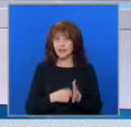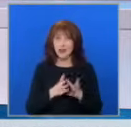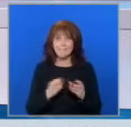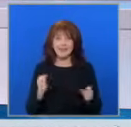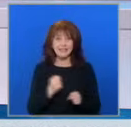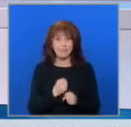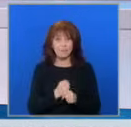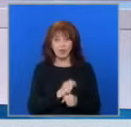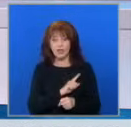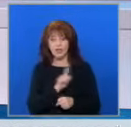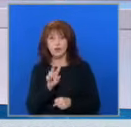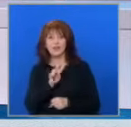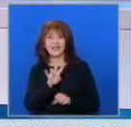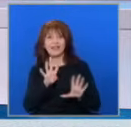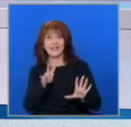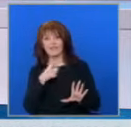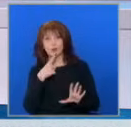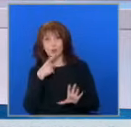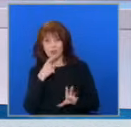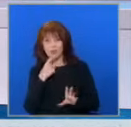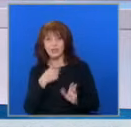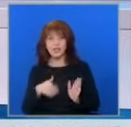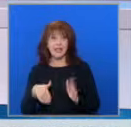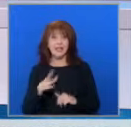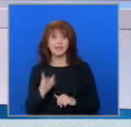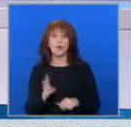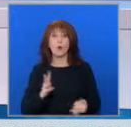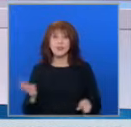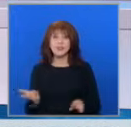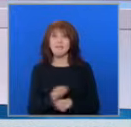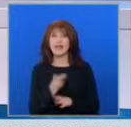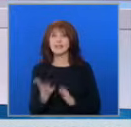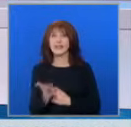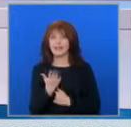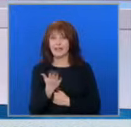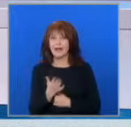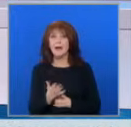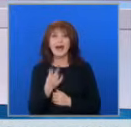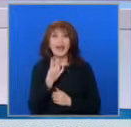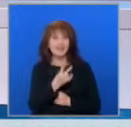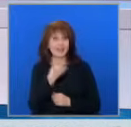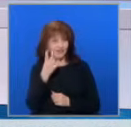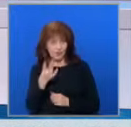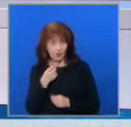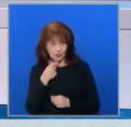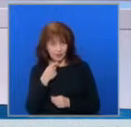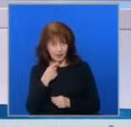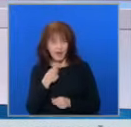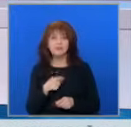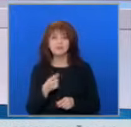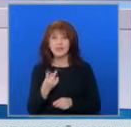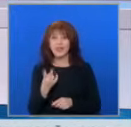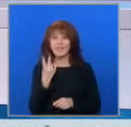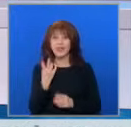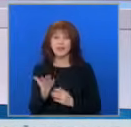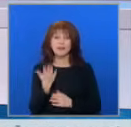годишна възраст към края на миналия месец са над 18 000. По същото време на 2022 година те са били с около